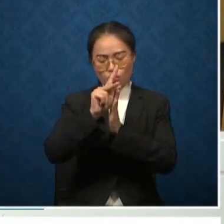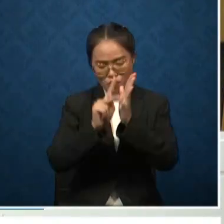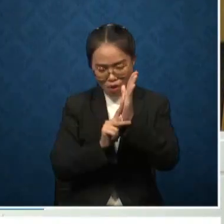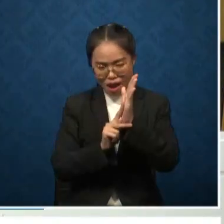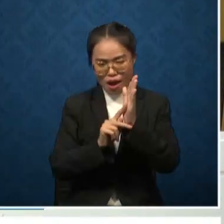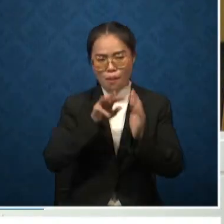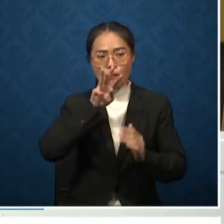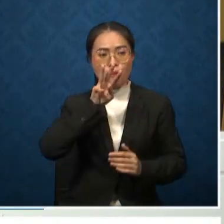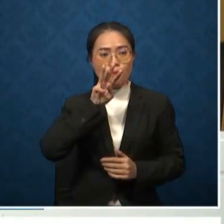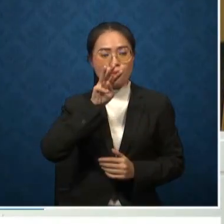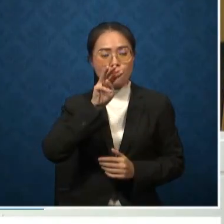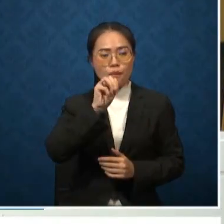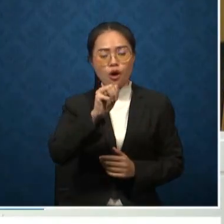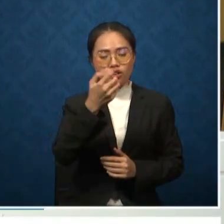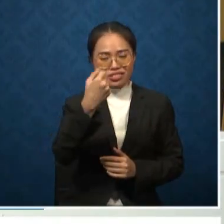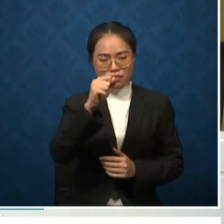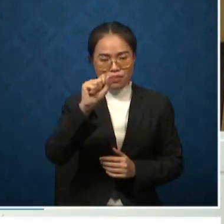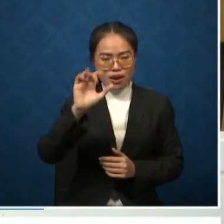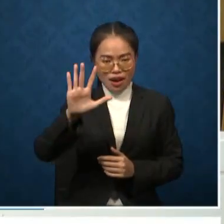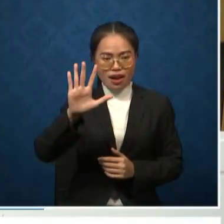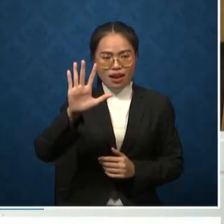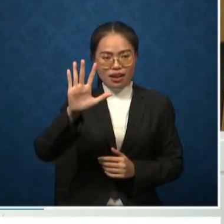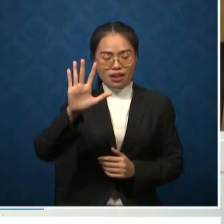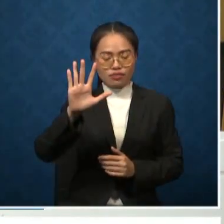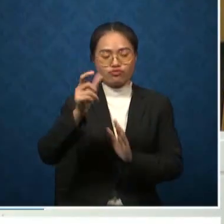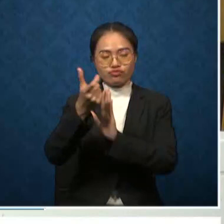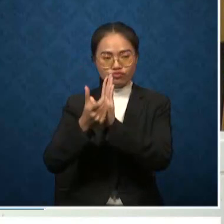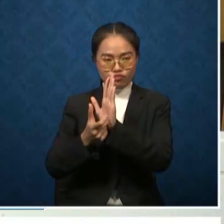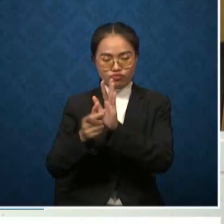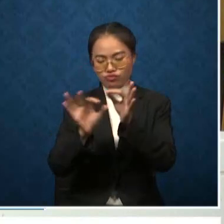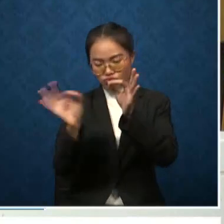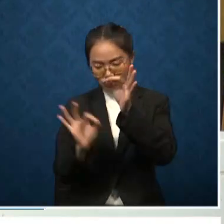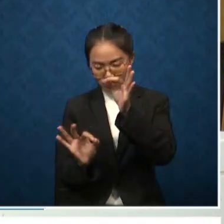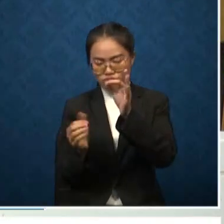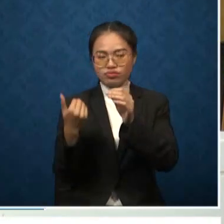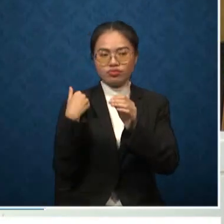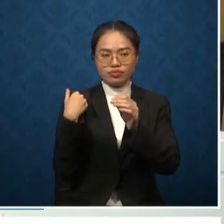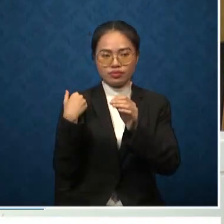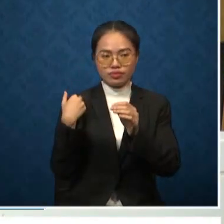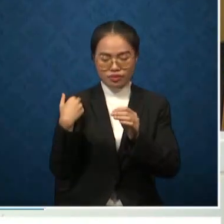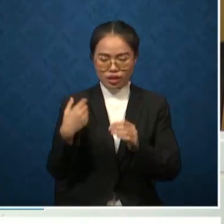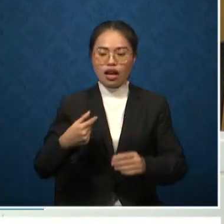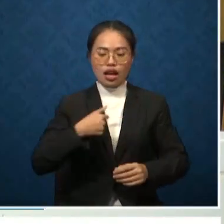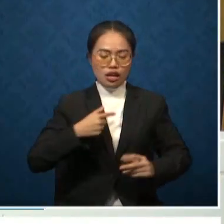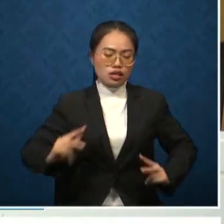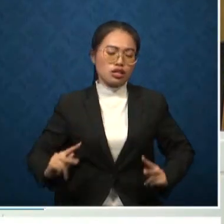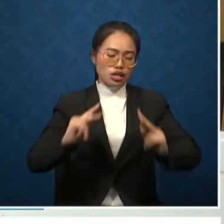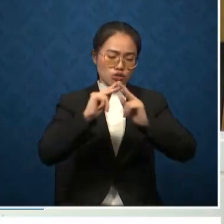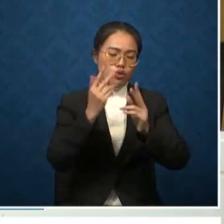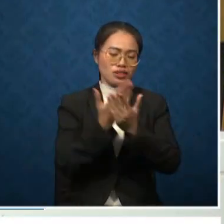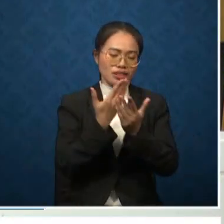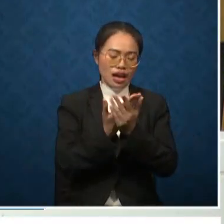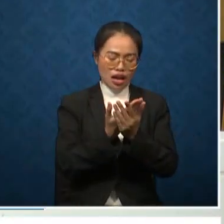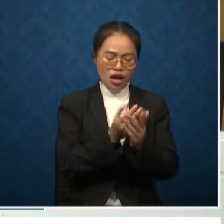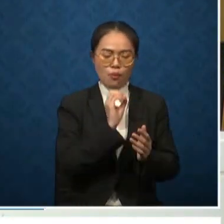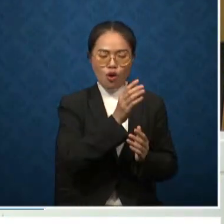ในมาตรา15นะครับในมาตรา15นะครับเพราะฉะนั้นเราจึงได้ทางกระทรวงจึงได้ขอถอนเรื่องออกมาแล้วก็เ